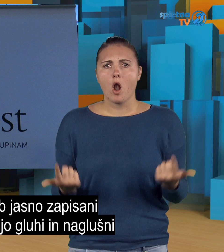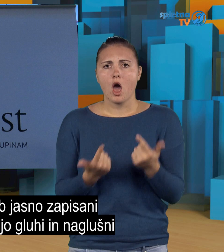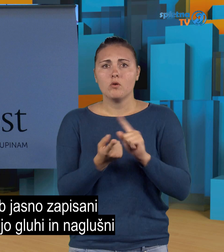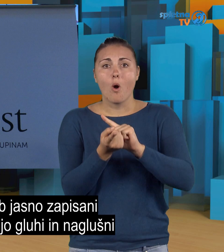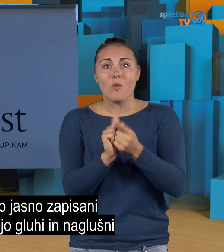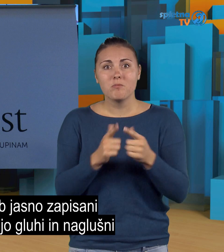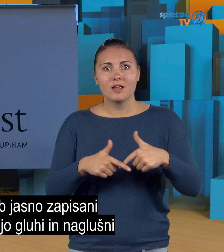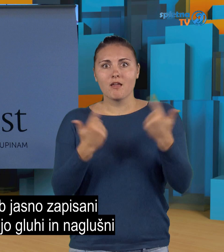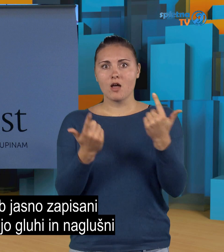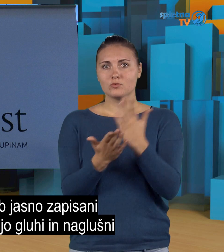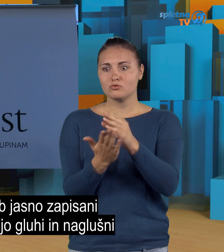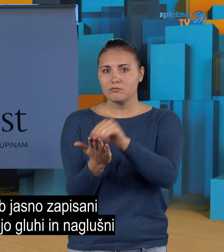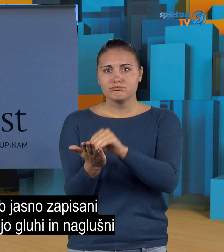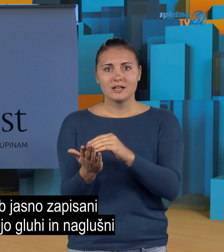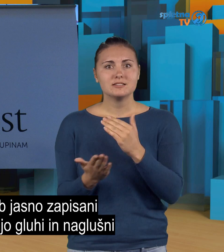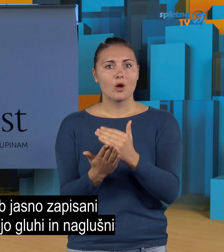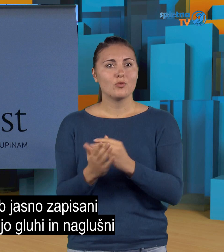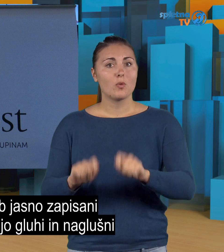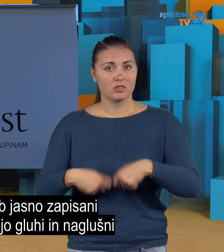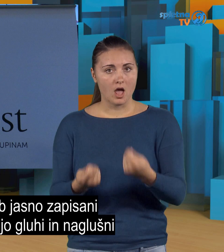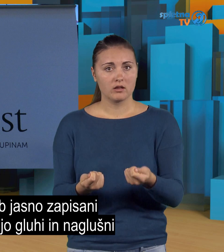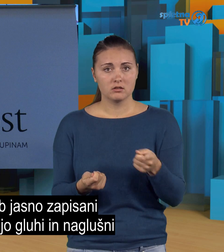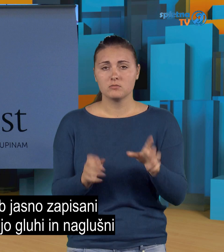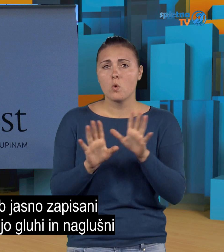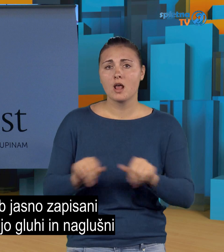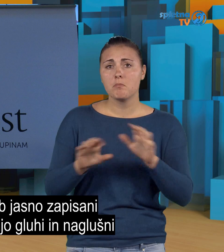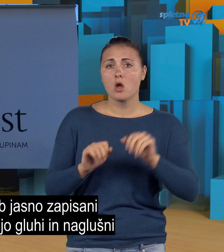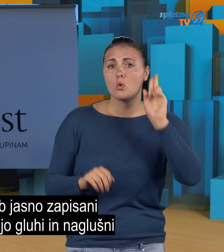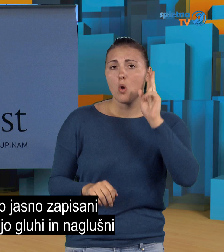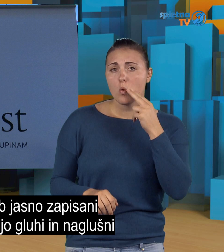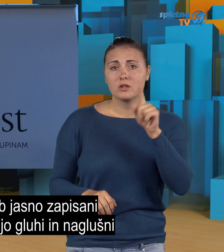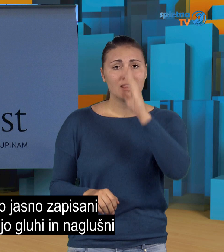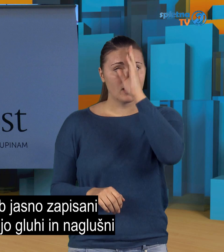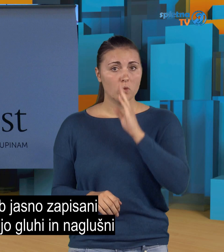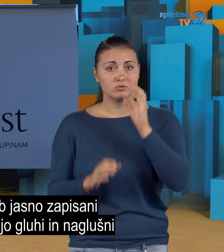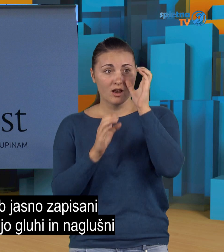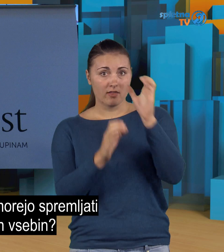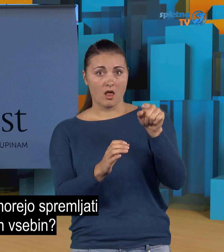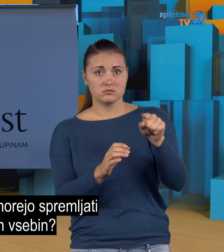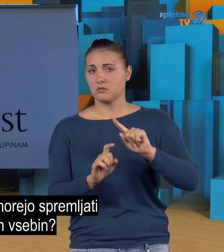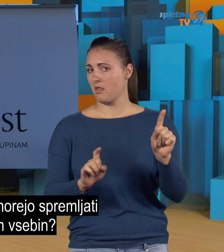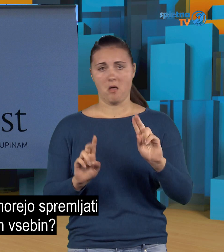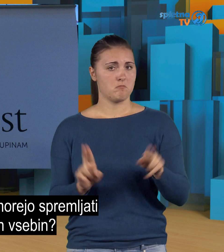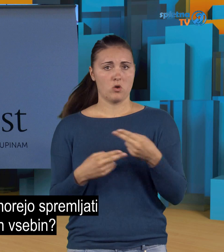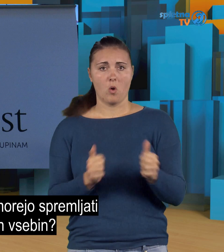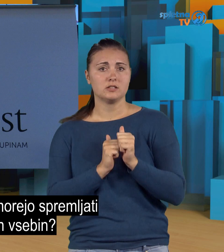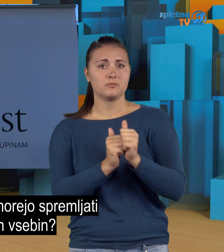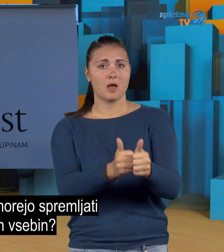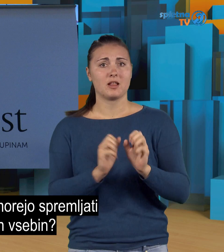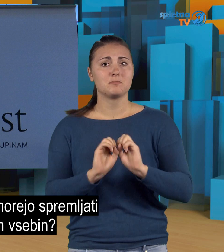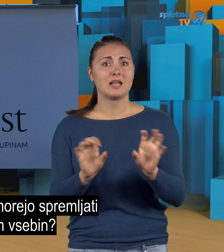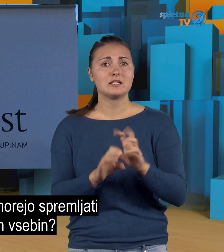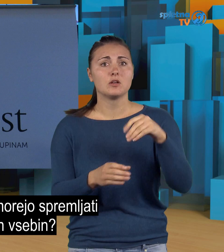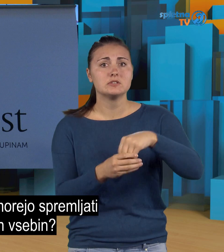Kako lahko kljub jasno zapisani zakonodaji ukrepajo gluhi in naglušni gledalci, ki ne morejo spremljati medijskih